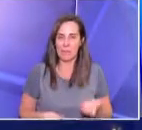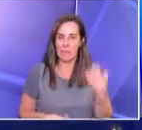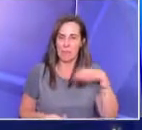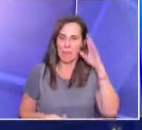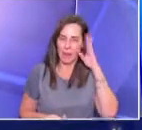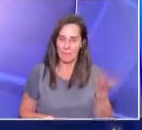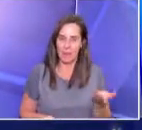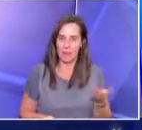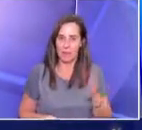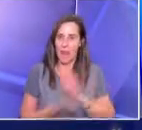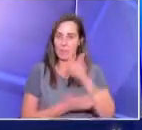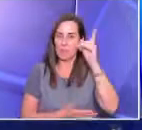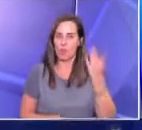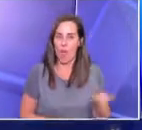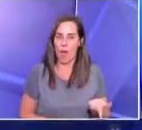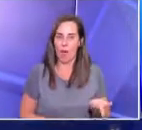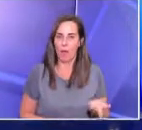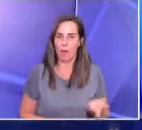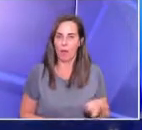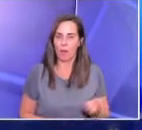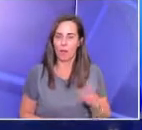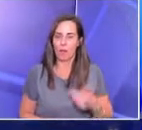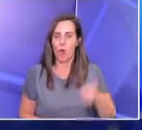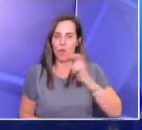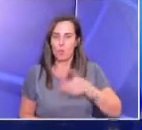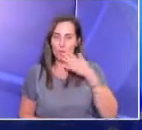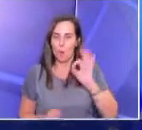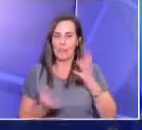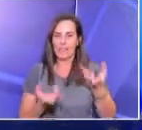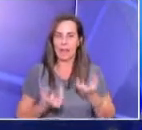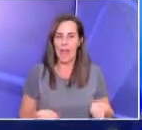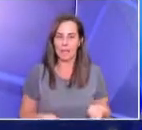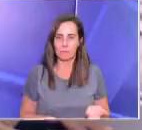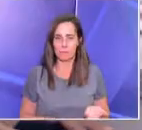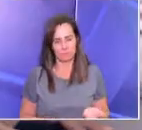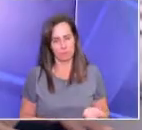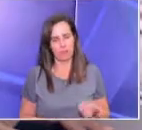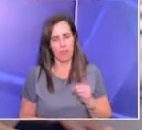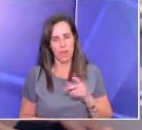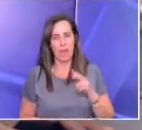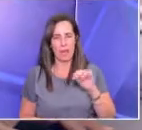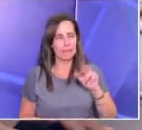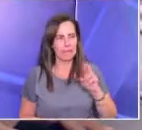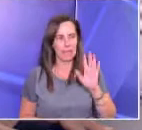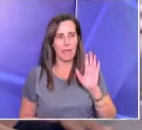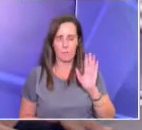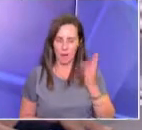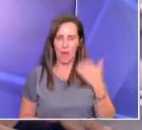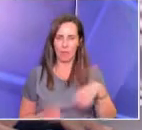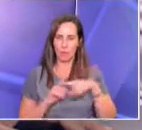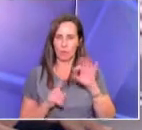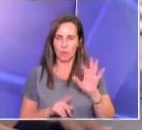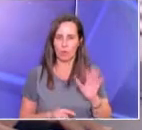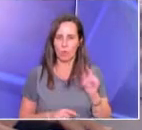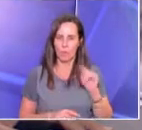בחיפה, לא מזמן, 15 שנה. ניר ברקת הוא לא בדיוק... אני לא בטוח, אני לא, מה זה, לא, ניר ברקת היו לו את היתרונות שלו, ובכל זאת,